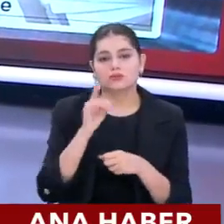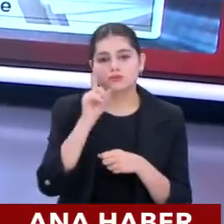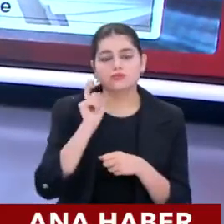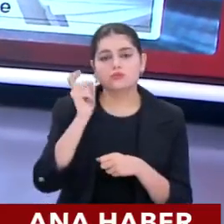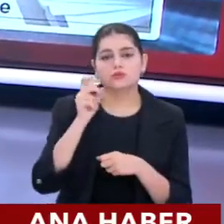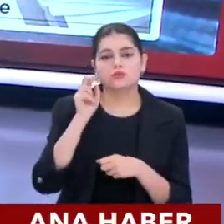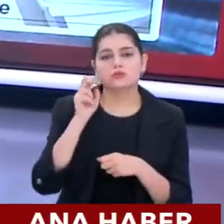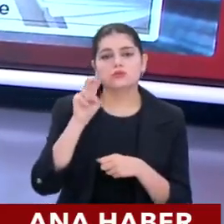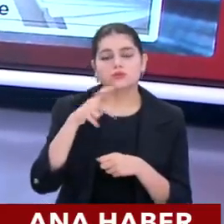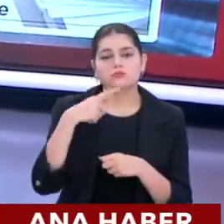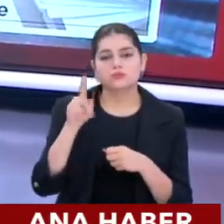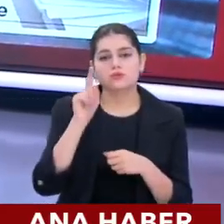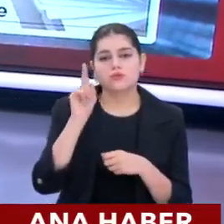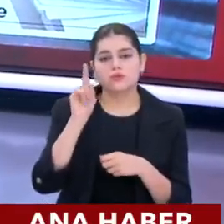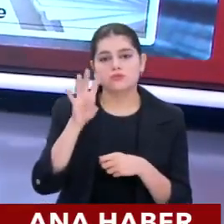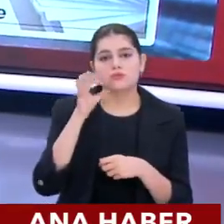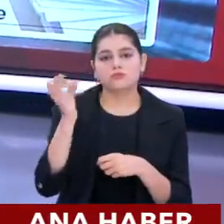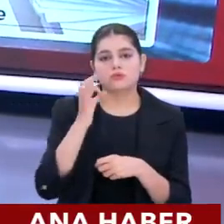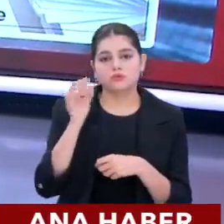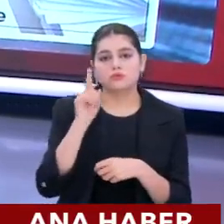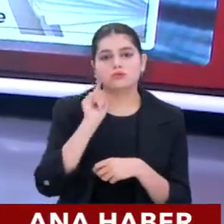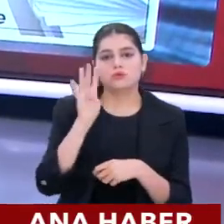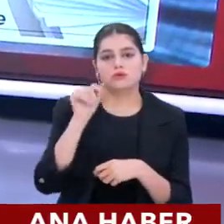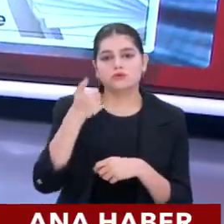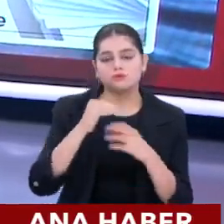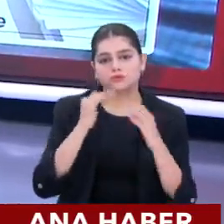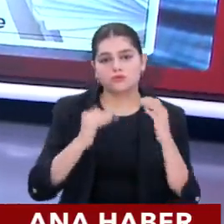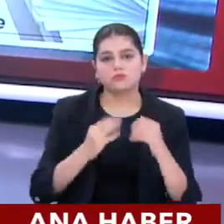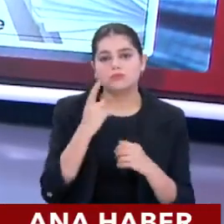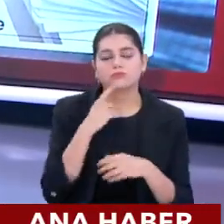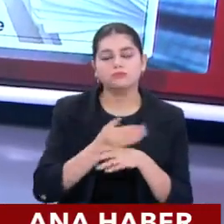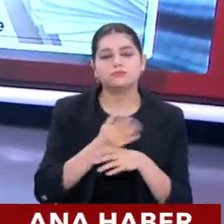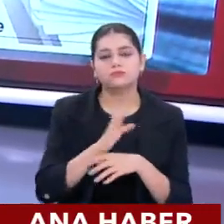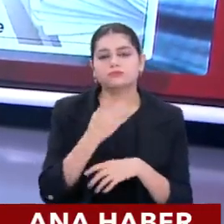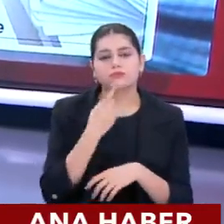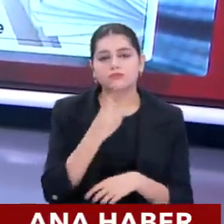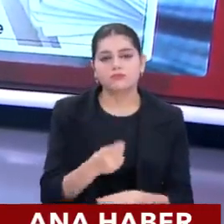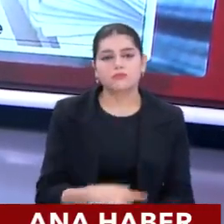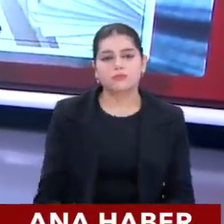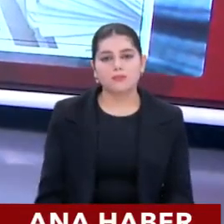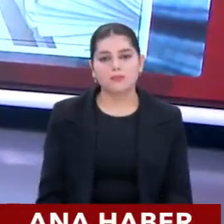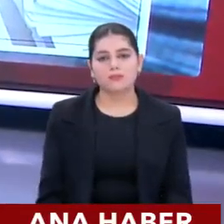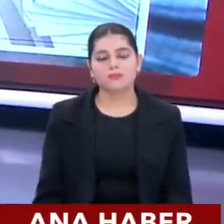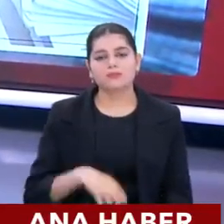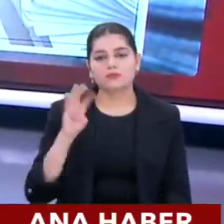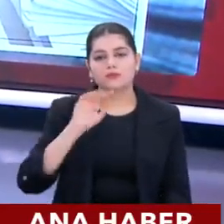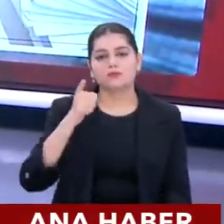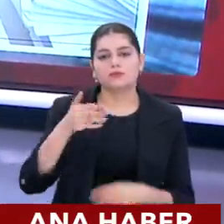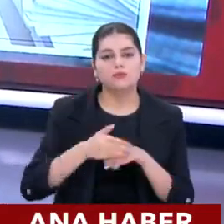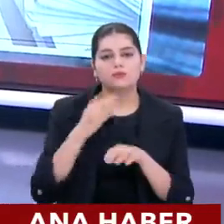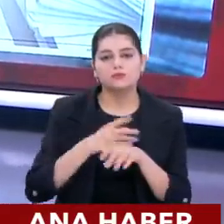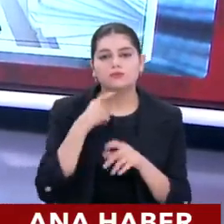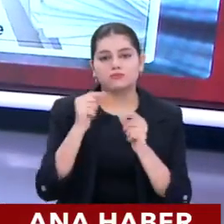198.000 kişiden 14 milyon 346 bin kişiye düştü Peki Dedem şimdi Yaklaşık 40 gün önce